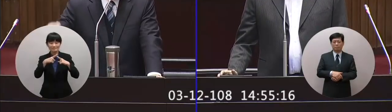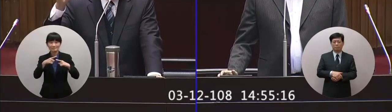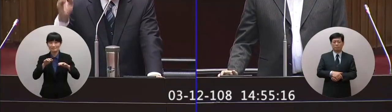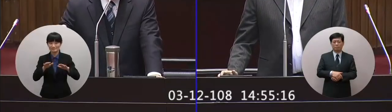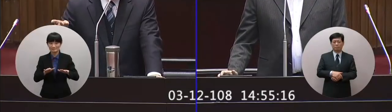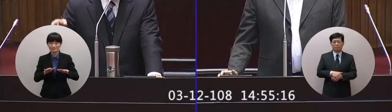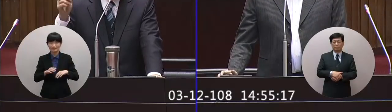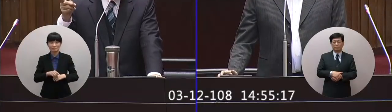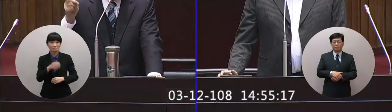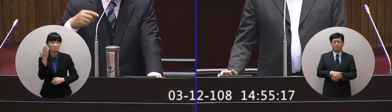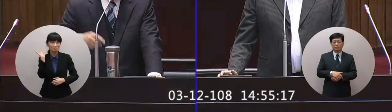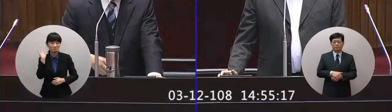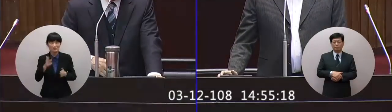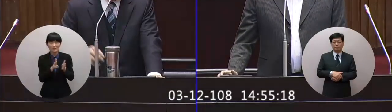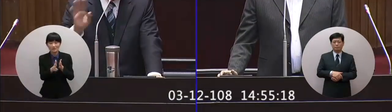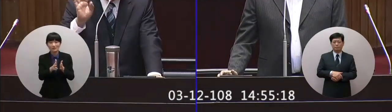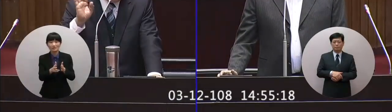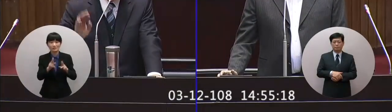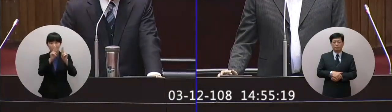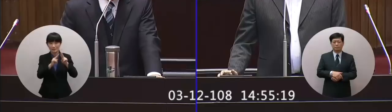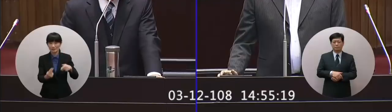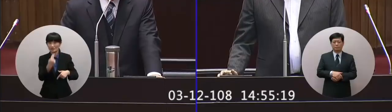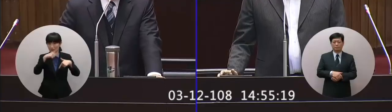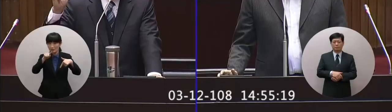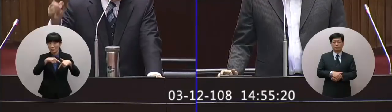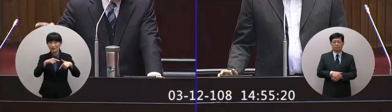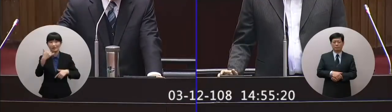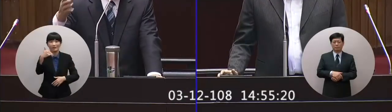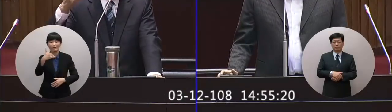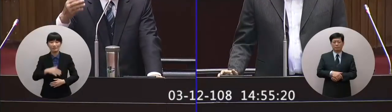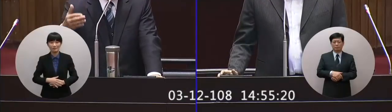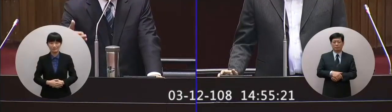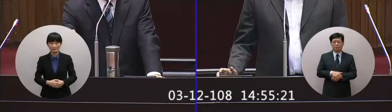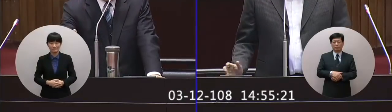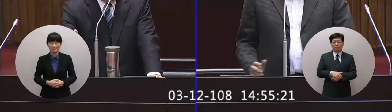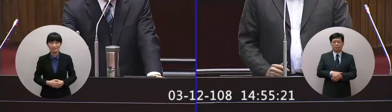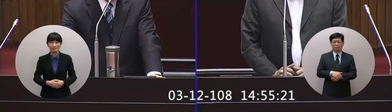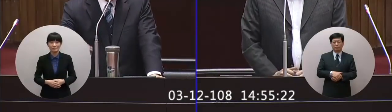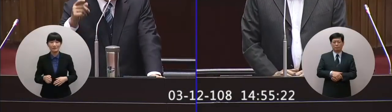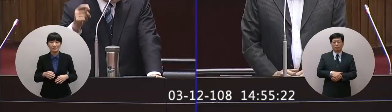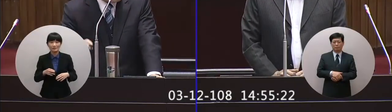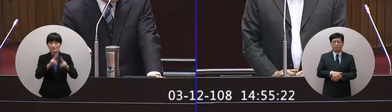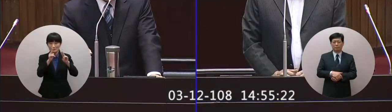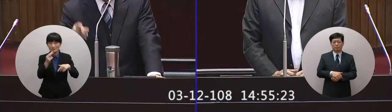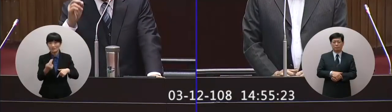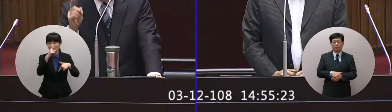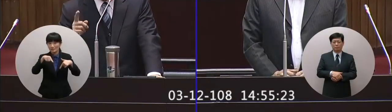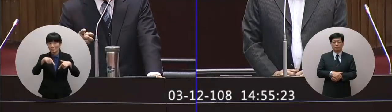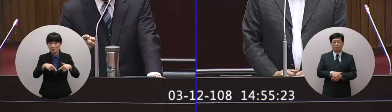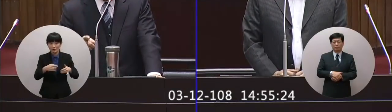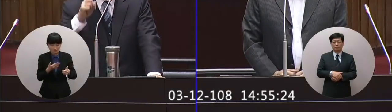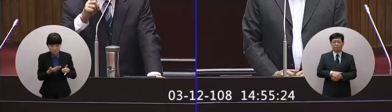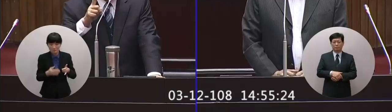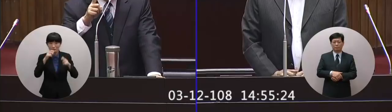为迄当时铁路电气化，迄阵也无高铁，铁路电气化只到高雄。迄当时